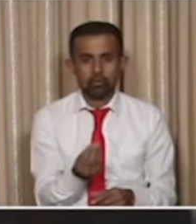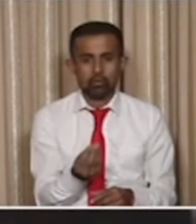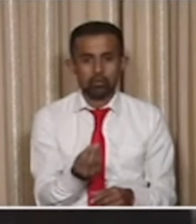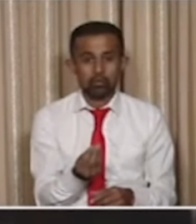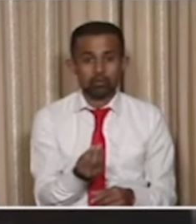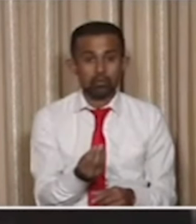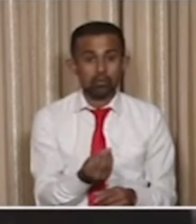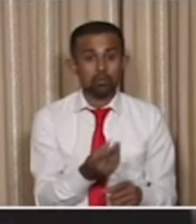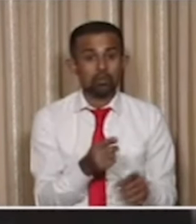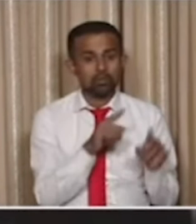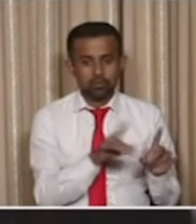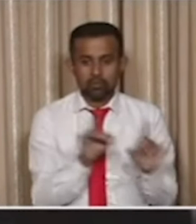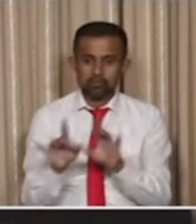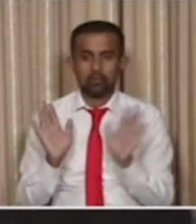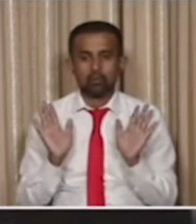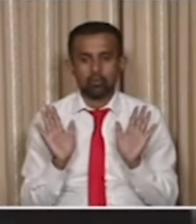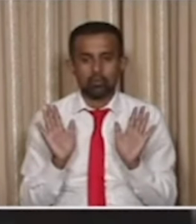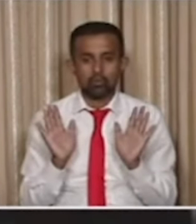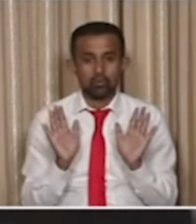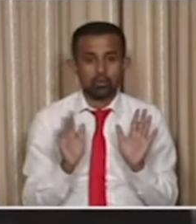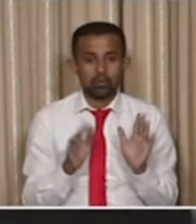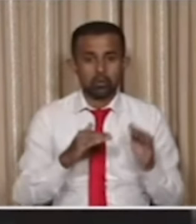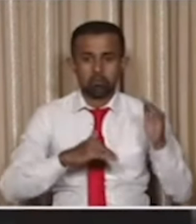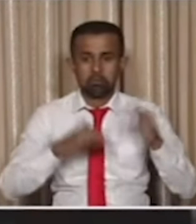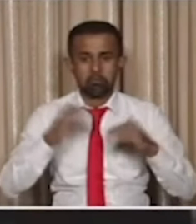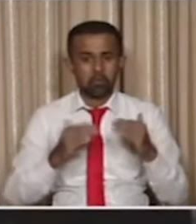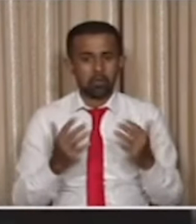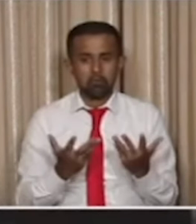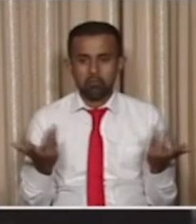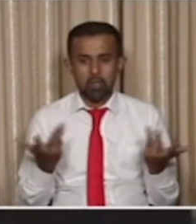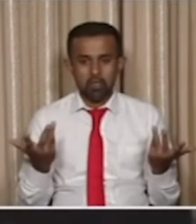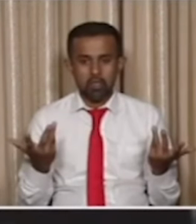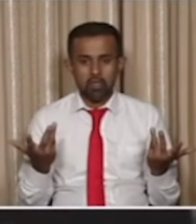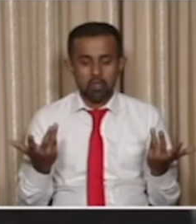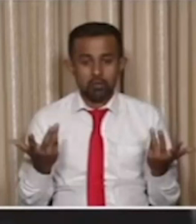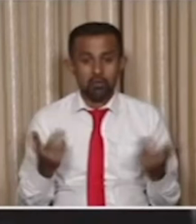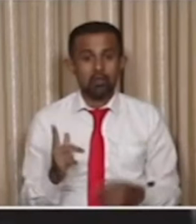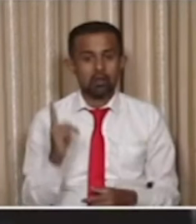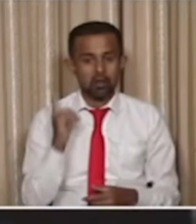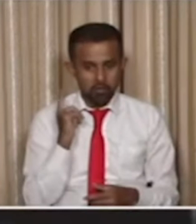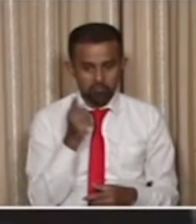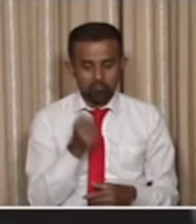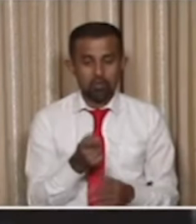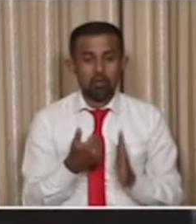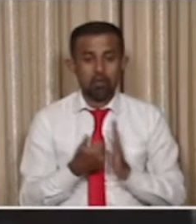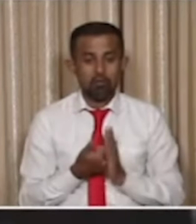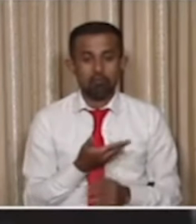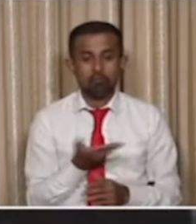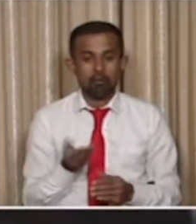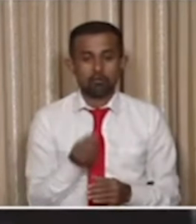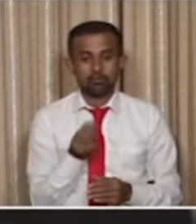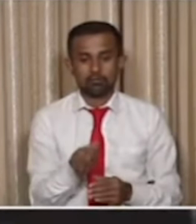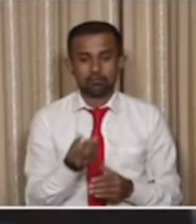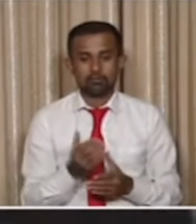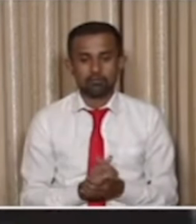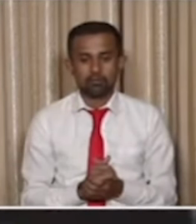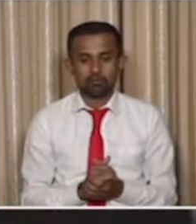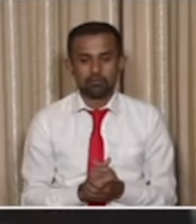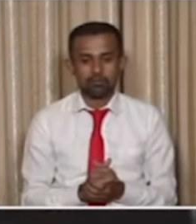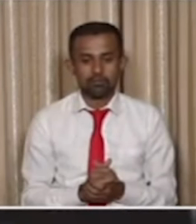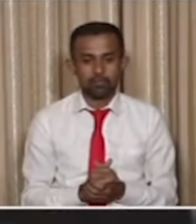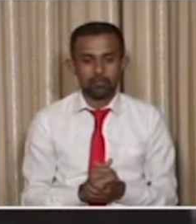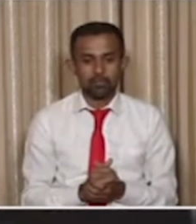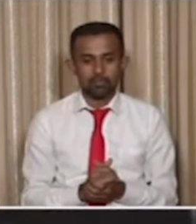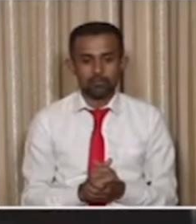දොන් සිමන්නම් සිමන් දොන් සිමන් දෙකක් බෑ කියන එක රණවිරුවන් වෙනුවෙන් අපි මේ ගරු සභාවේ සඳහන් කරන්න ඕනි